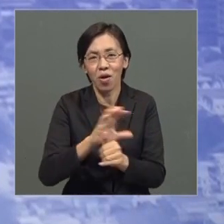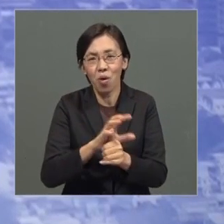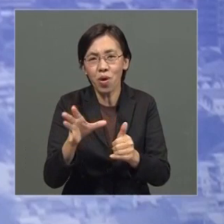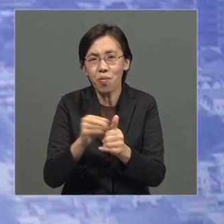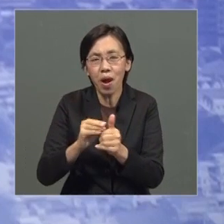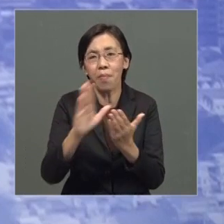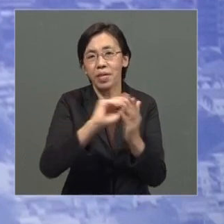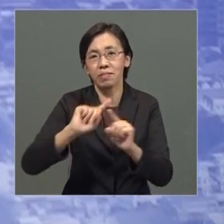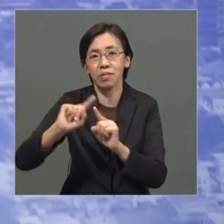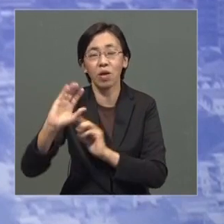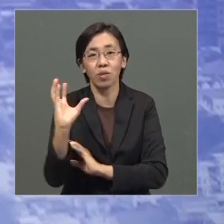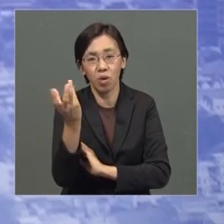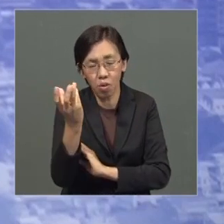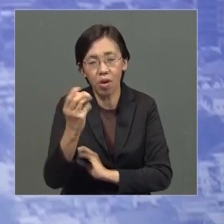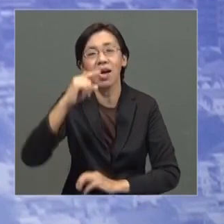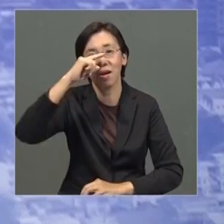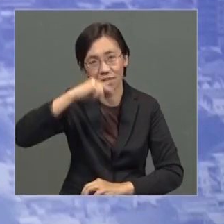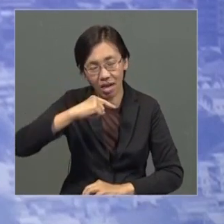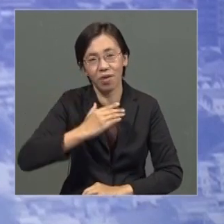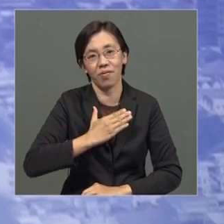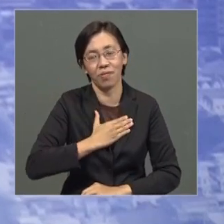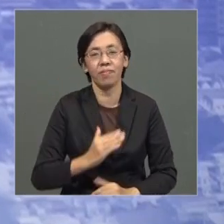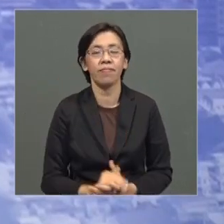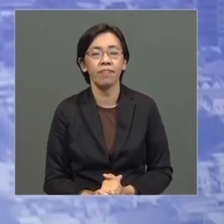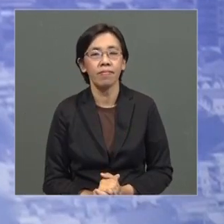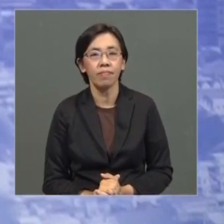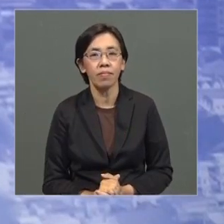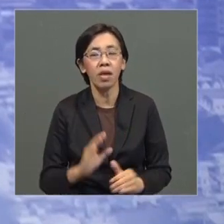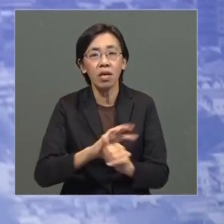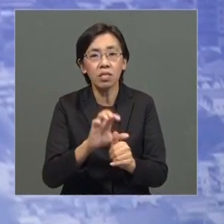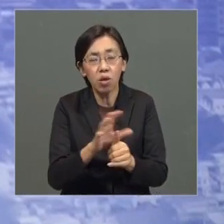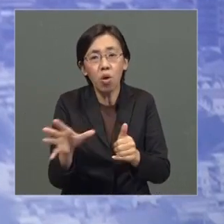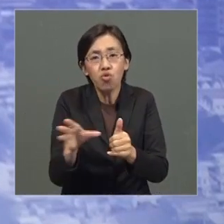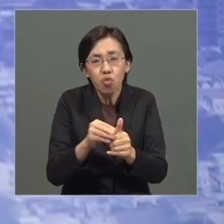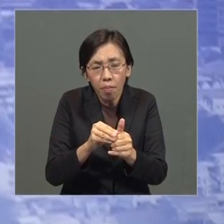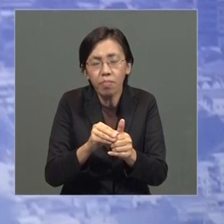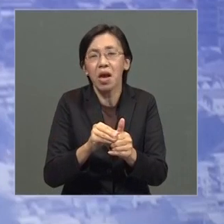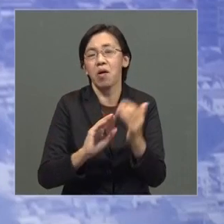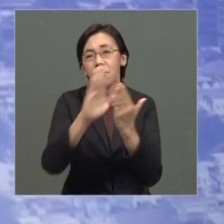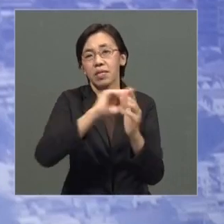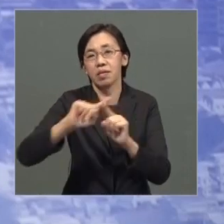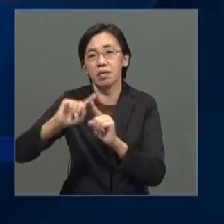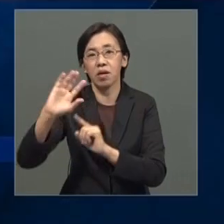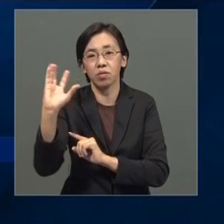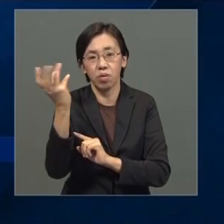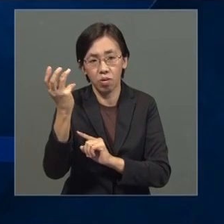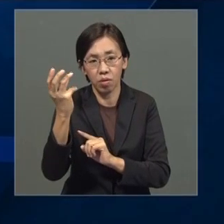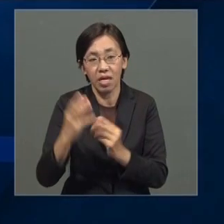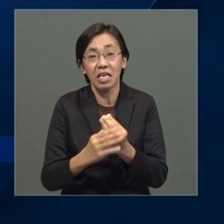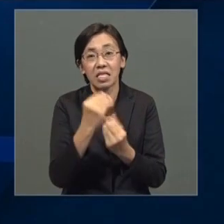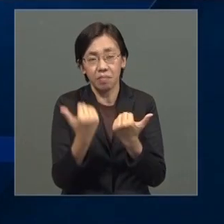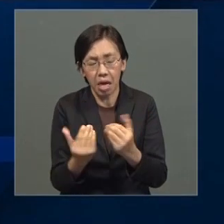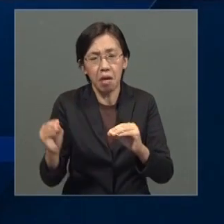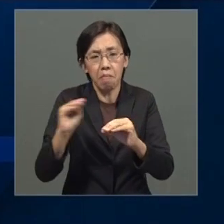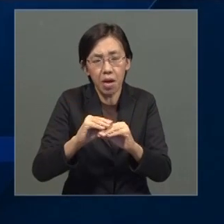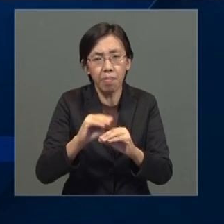งนะคะกับสถานการณ์บ้านเราด้วยค่ะในส่วนของยอดผู้ติดเชื้อรอบโลกนะคะก็อาทิตย์นี้ขึ้นไ